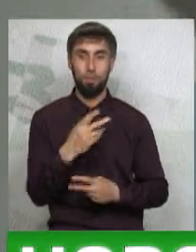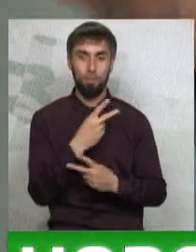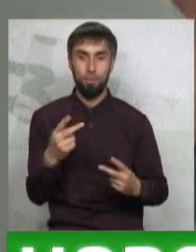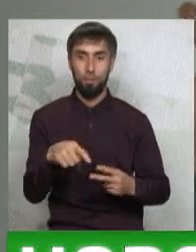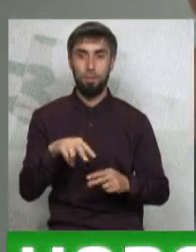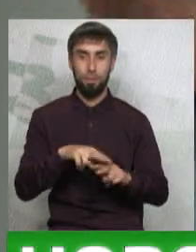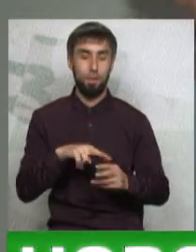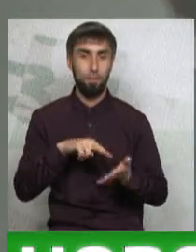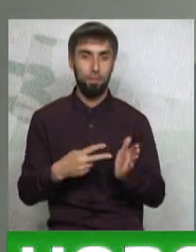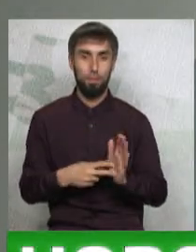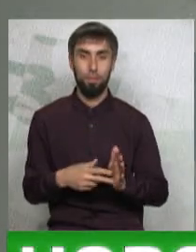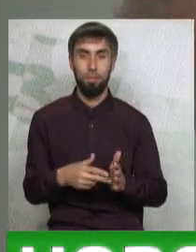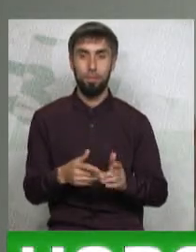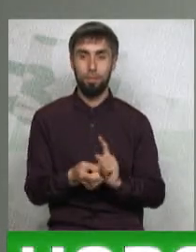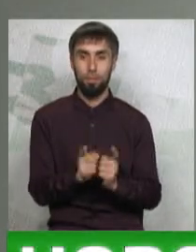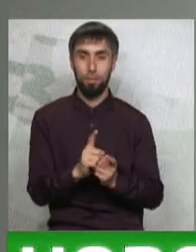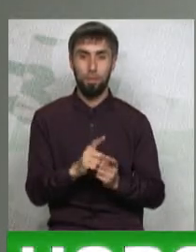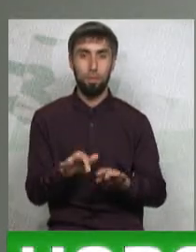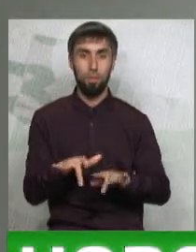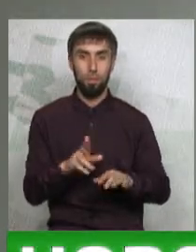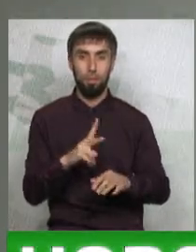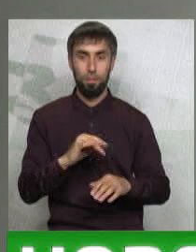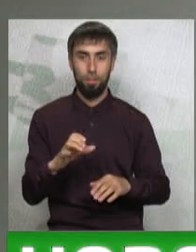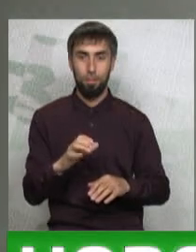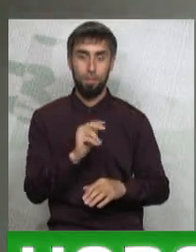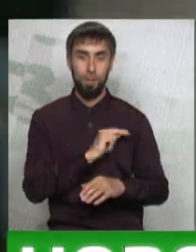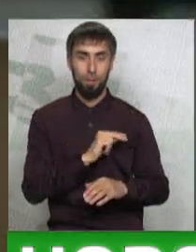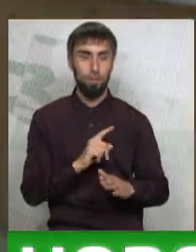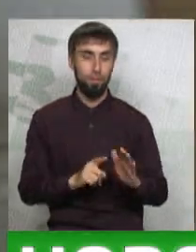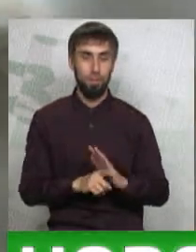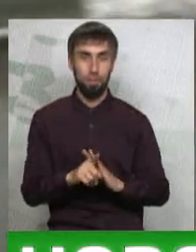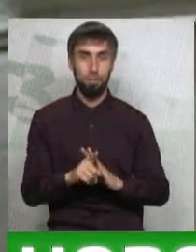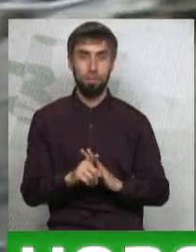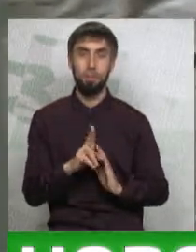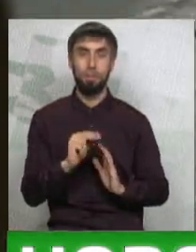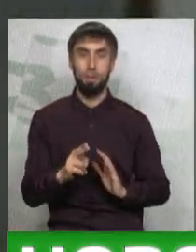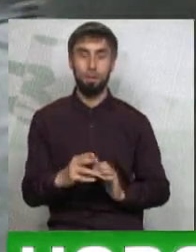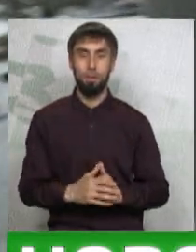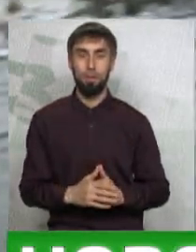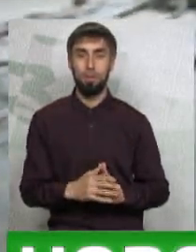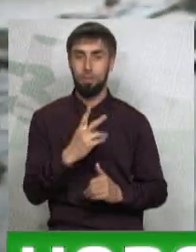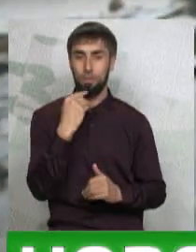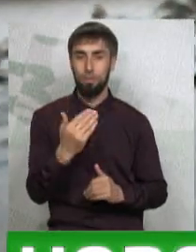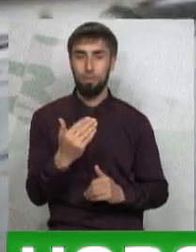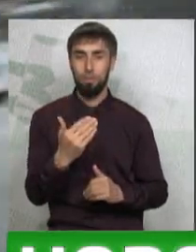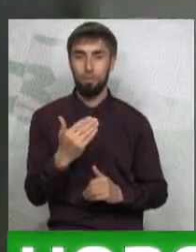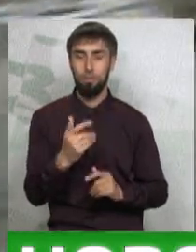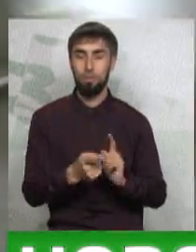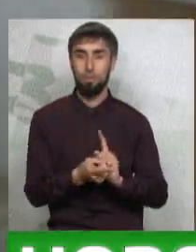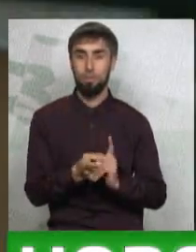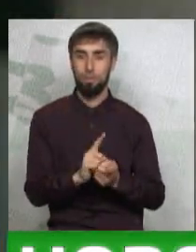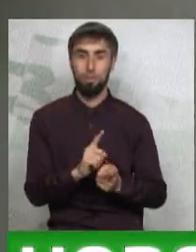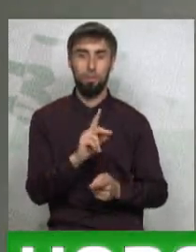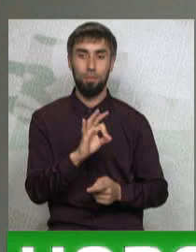нас планируется обновить полностью компьютерный класс. Ну, работы начались, как обычно, с замены